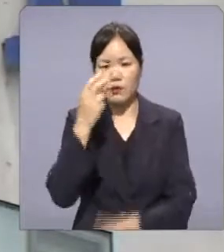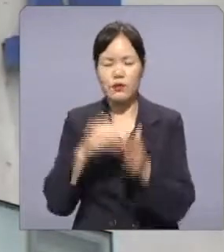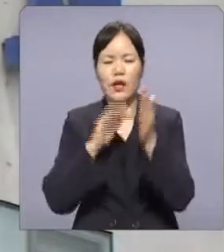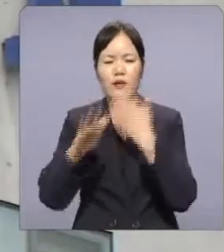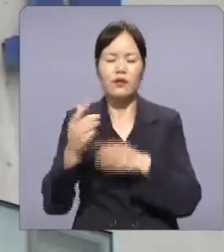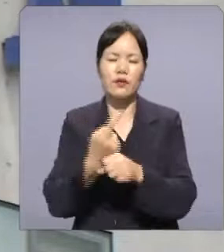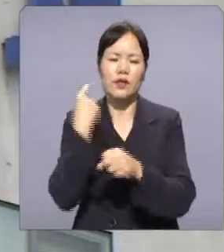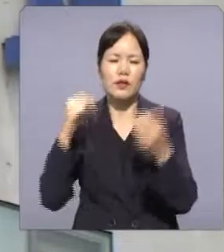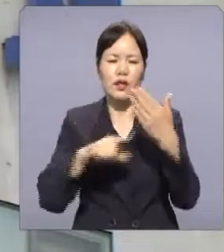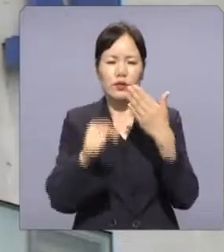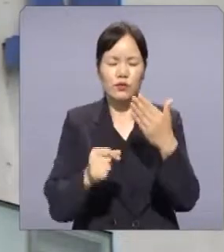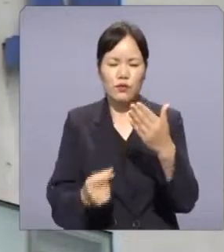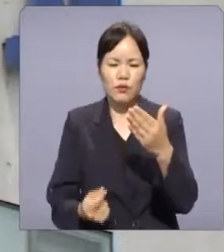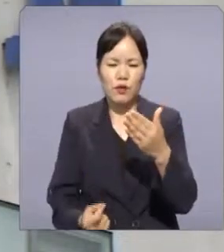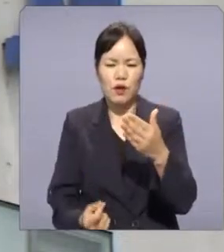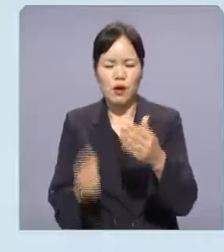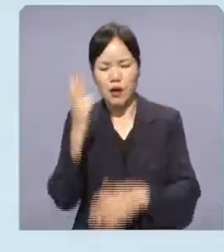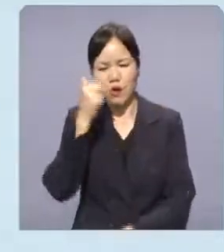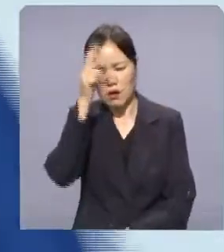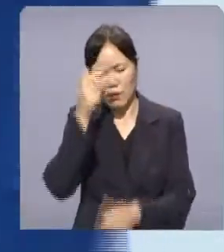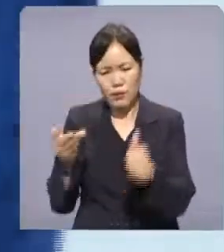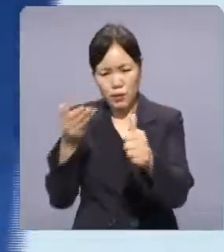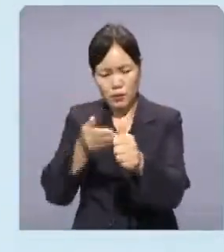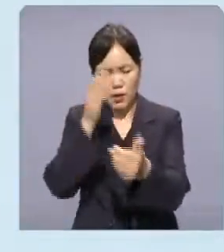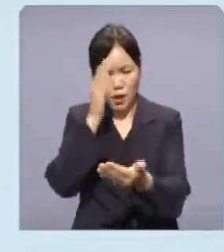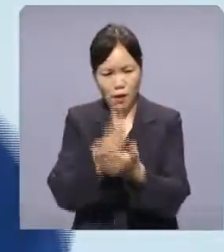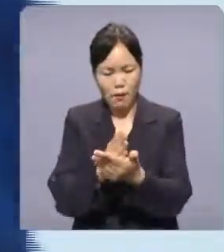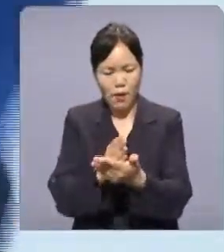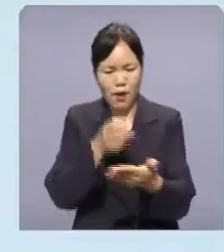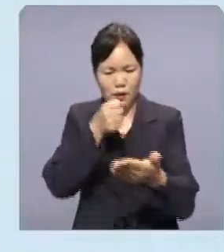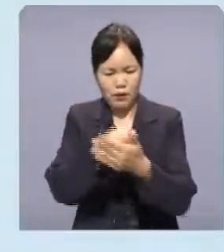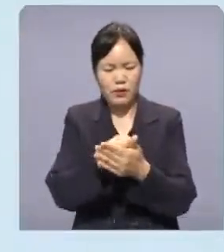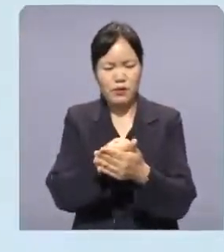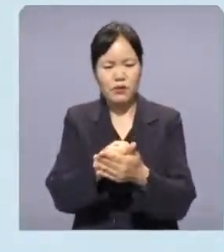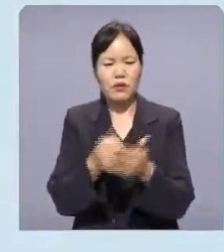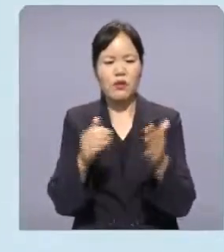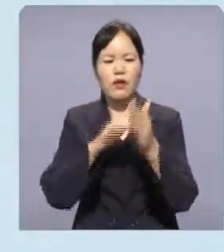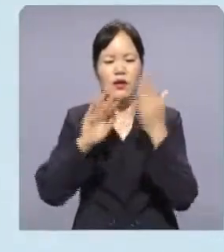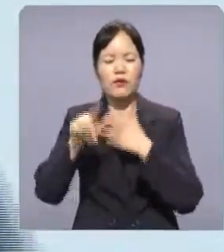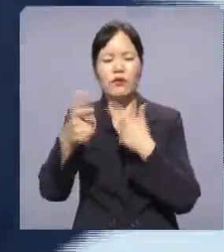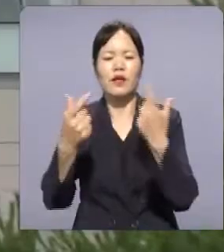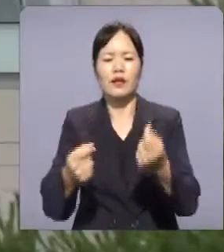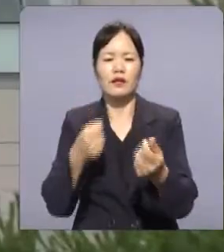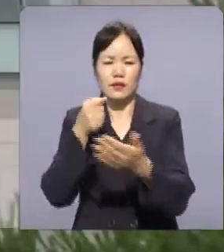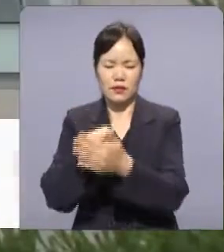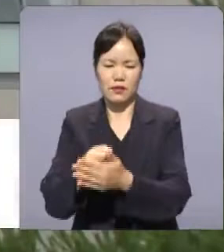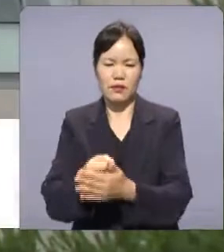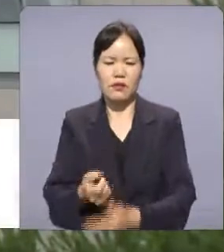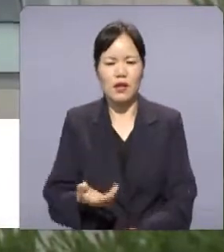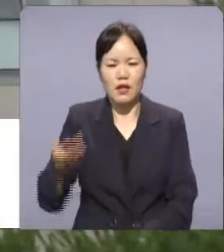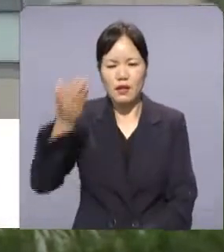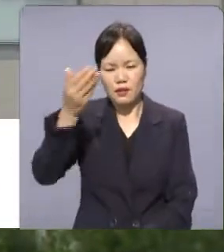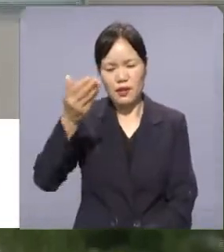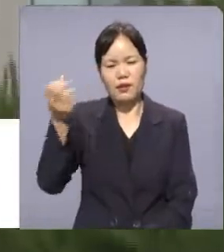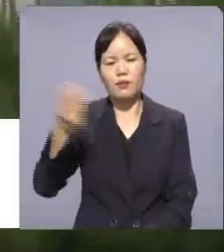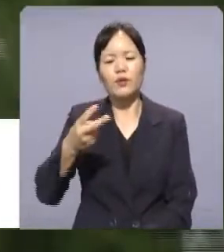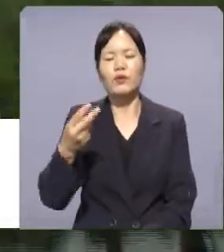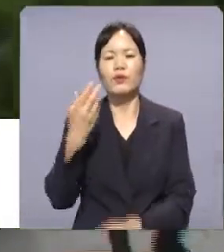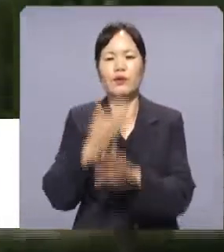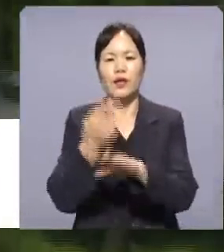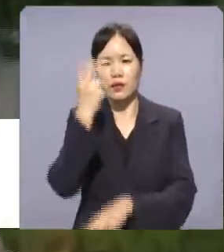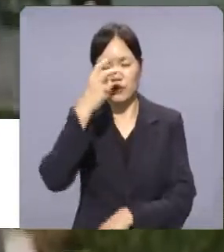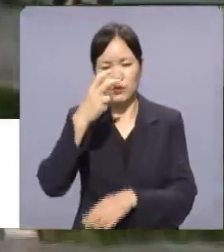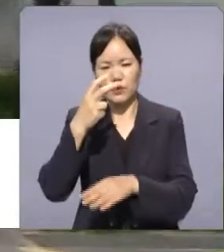9월 불송치 결정을 내린 점을 고려해 이 같은 결정을 내린 것으로 알려졌습니다. 상급기관이자 또 다른 수사